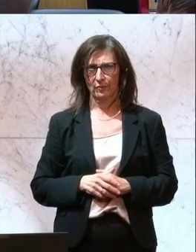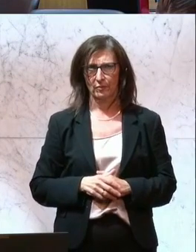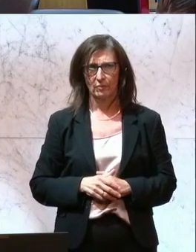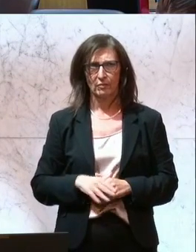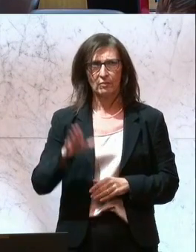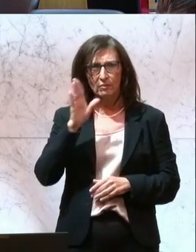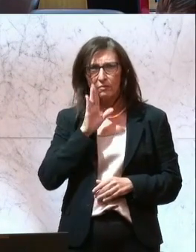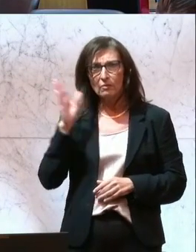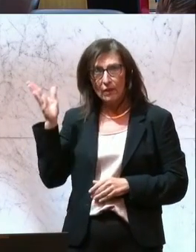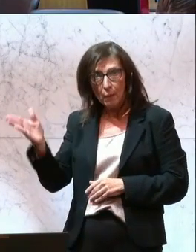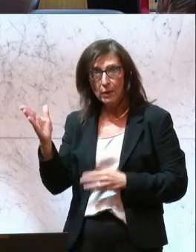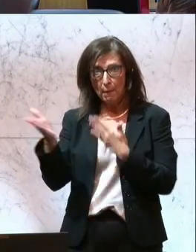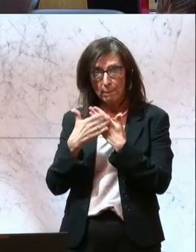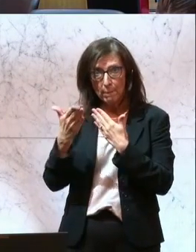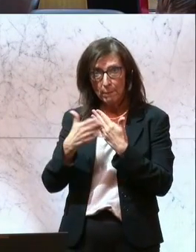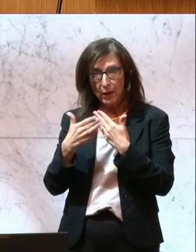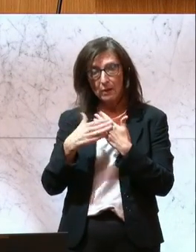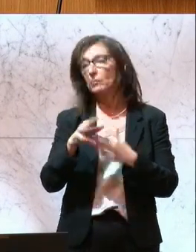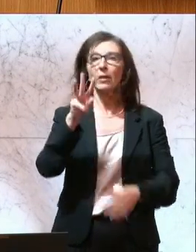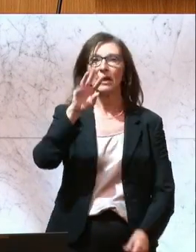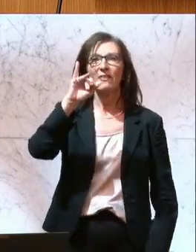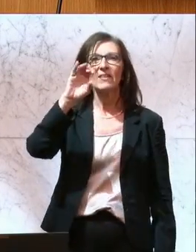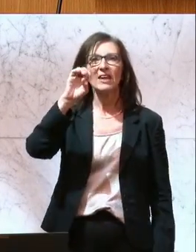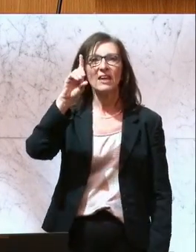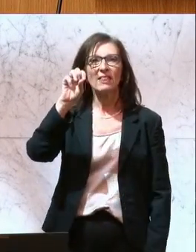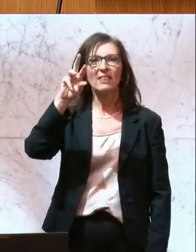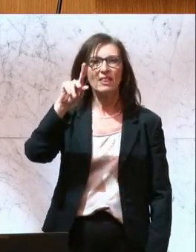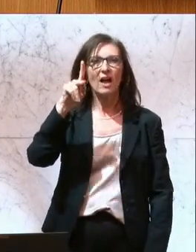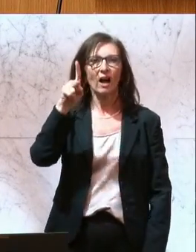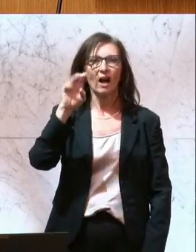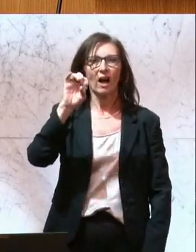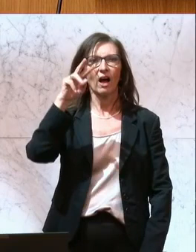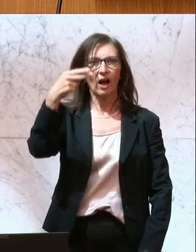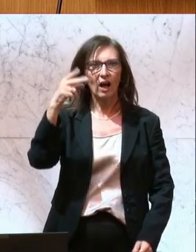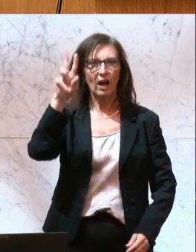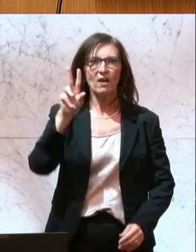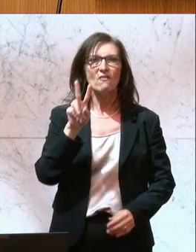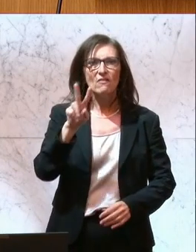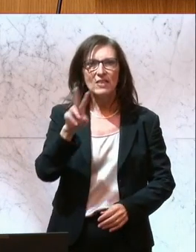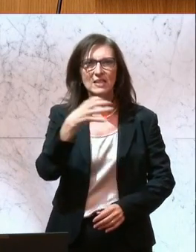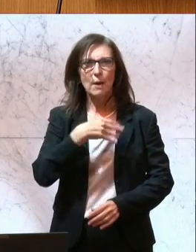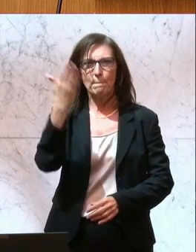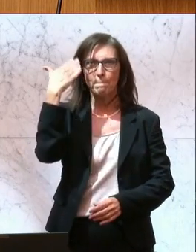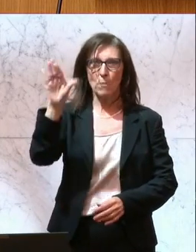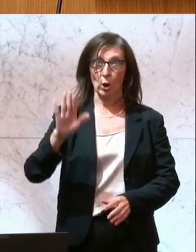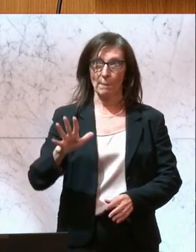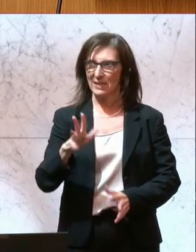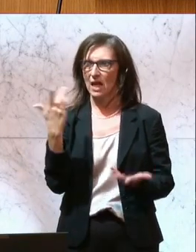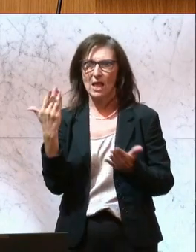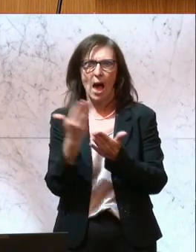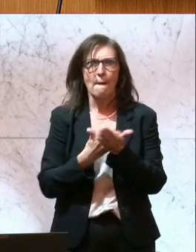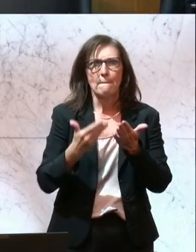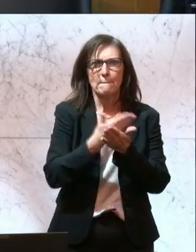Nehmen Sie sich ein Beispiel an Christoph Wiederkehr, Bildungsstaatsrat, Vizebürgermeister, der zündet ein Feuerwerk an